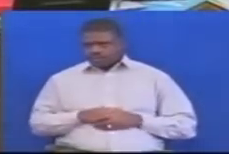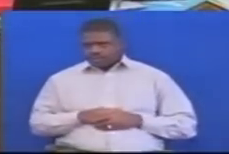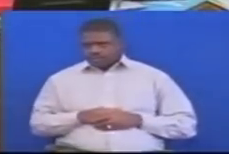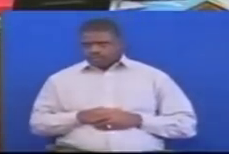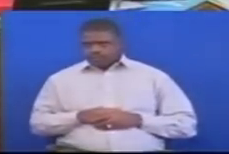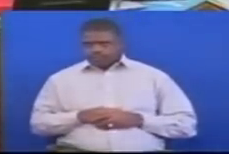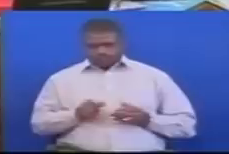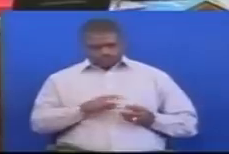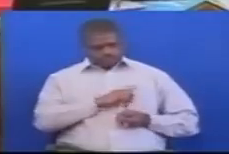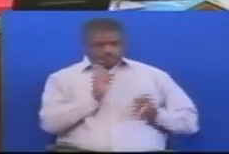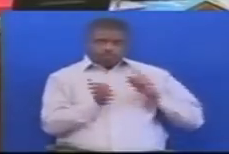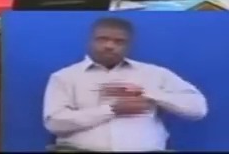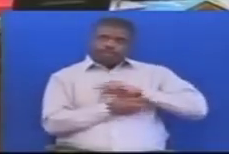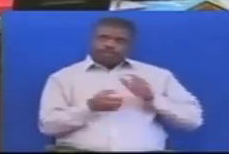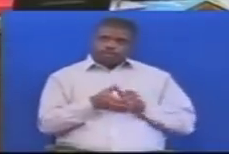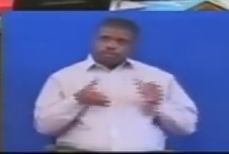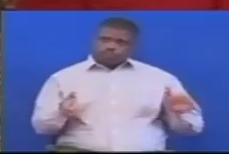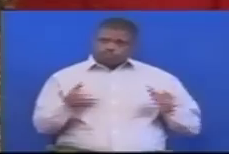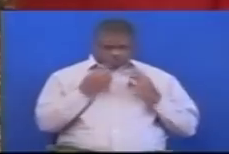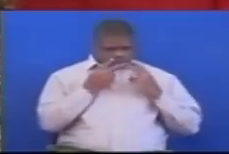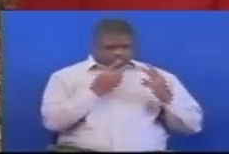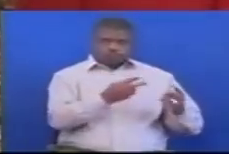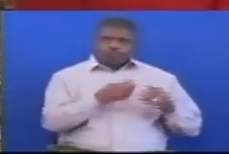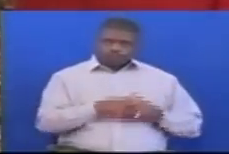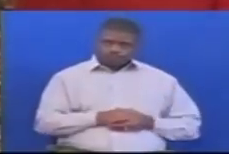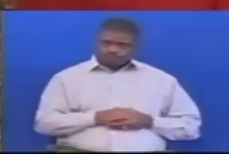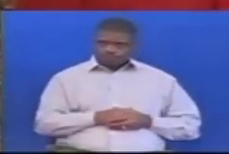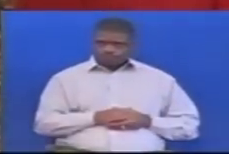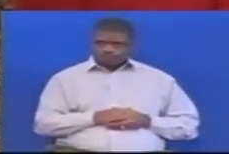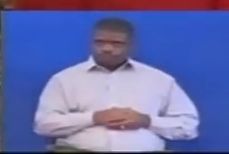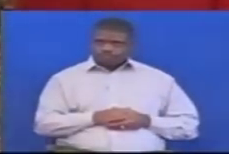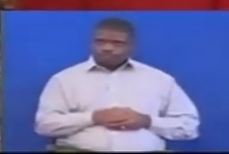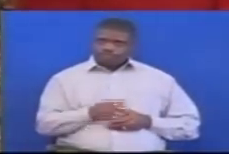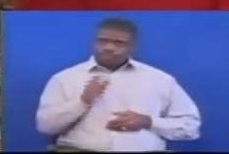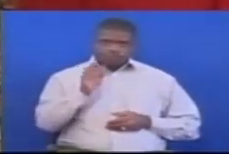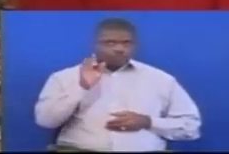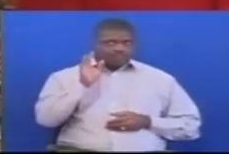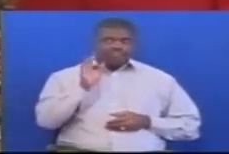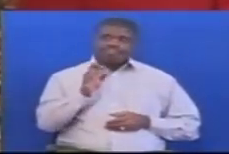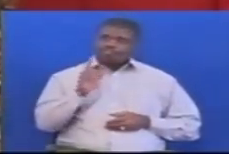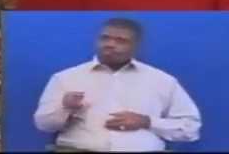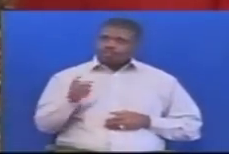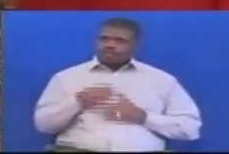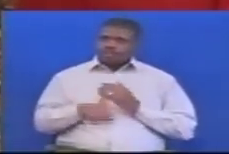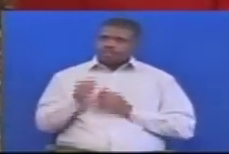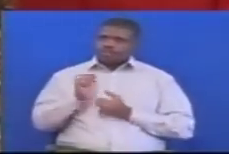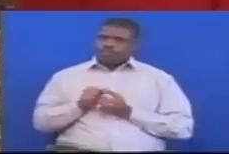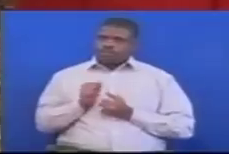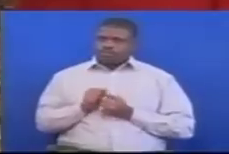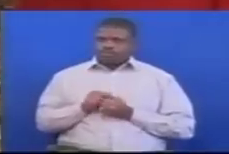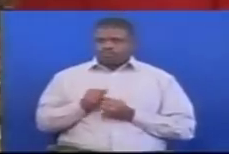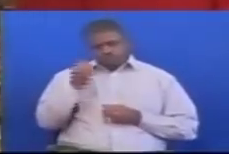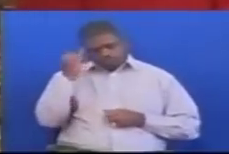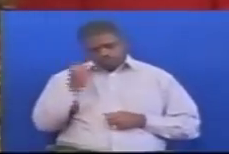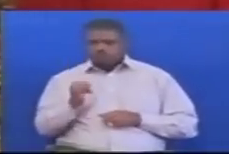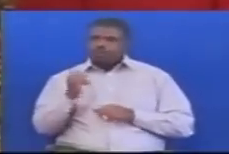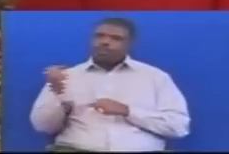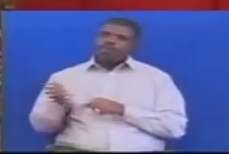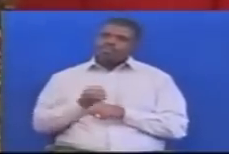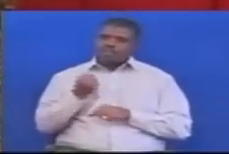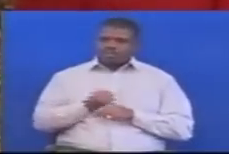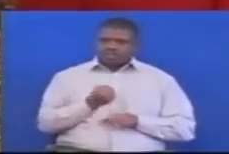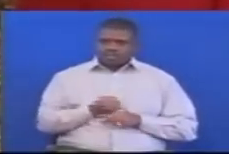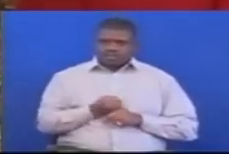mabadiliko makubwa na pia tunaona kwamba mko wasikivu katika mambo ambayo tunawashauri mnafanya,